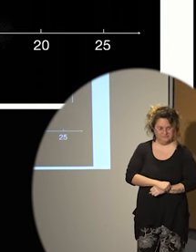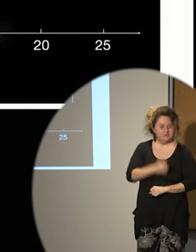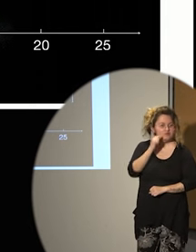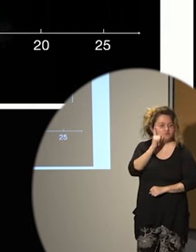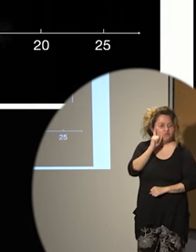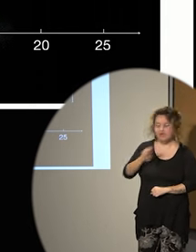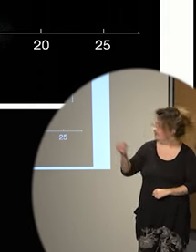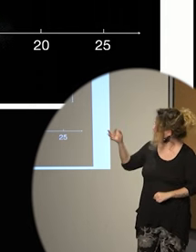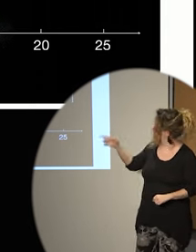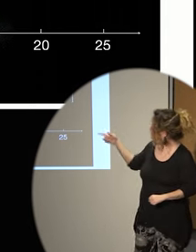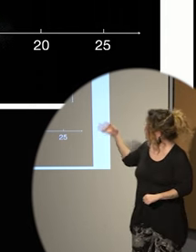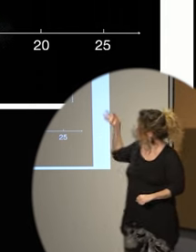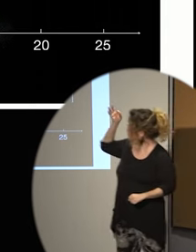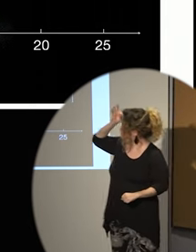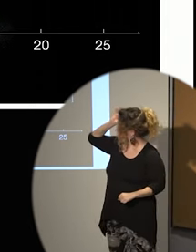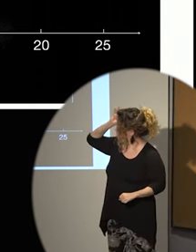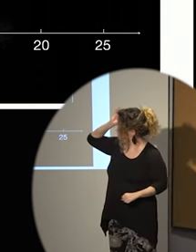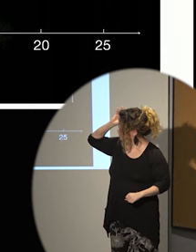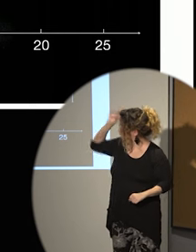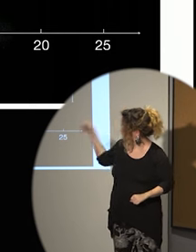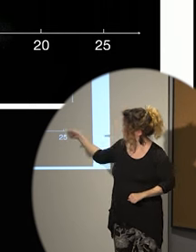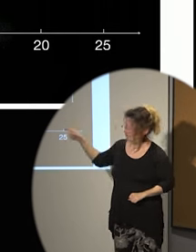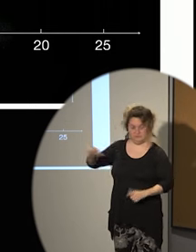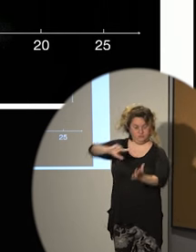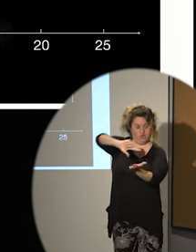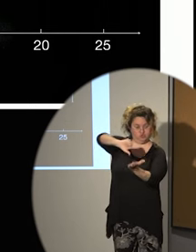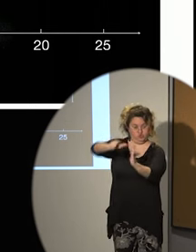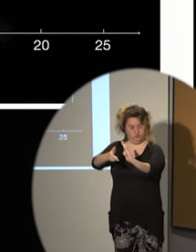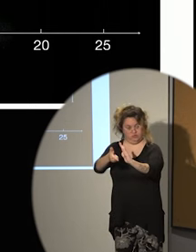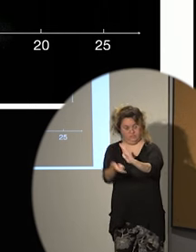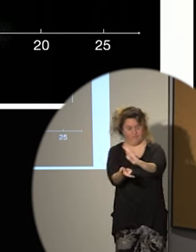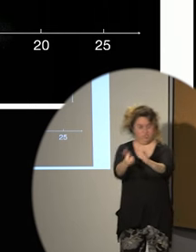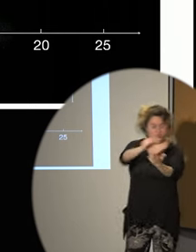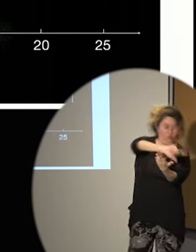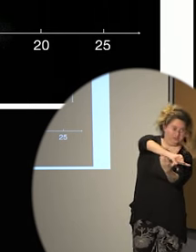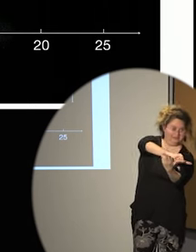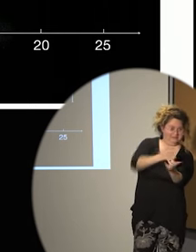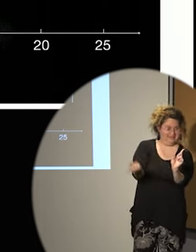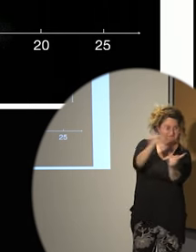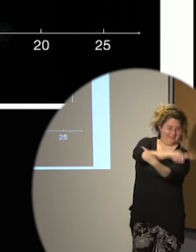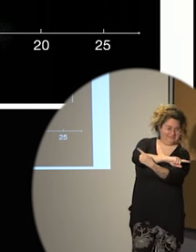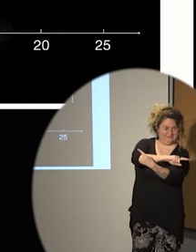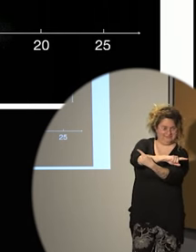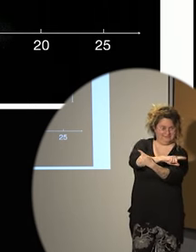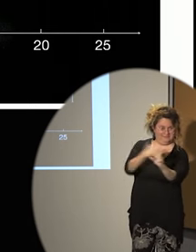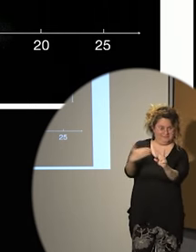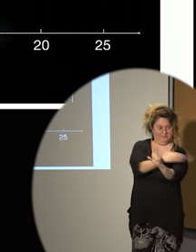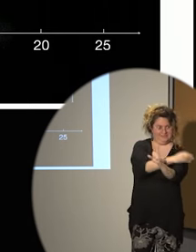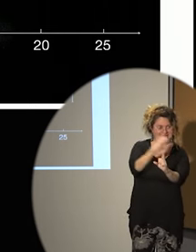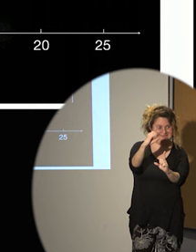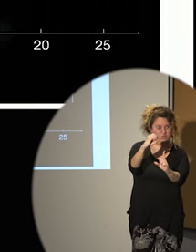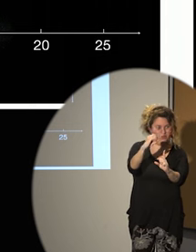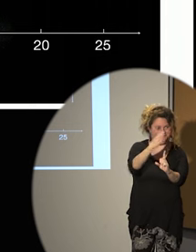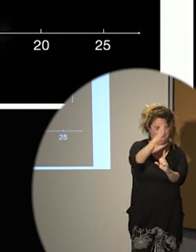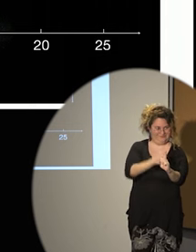tournent dans ce sens-là ici, et effectivement, dans le sens opposé là. Donc, c'est pour ça que ça passe par zéro. Mais la raison pour laquelle vous avez cette déclivité